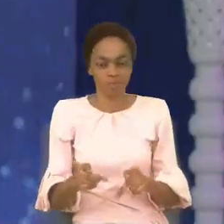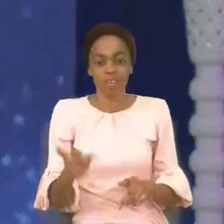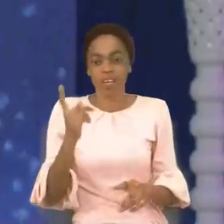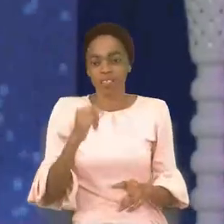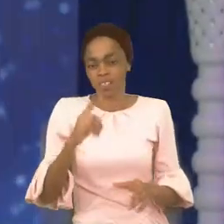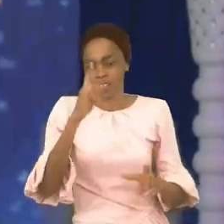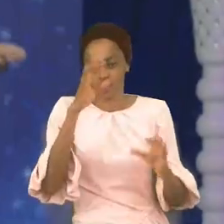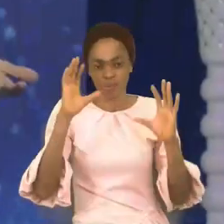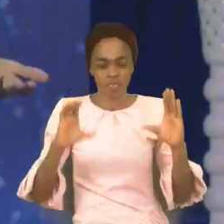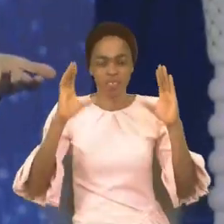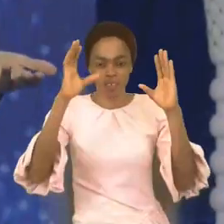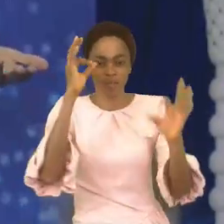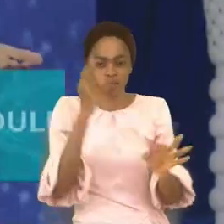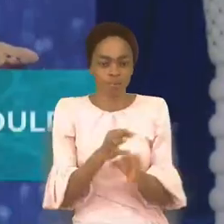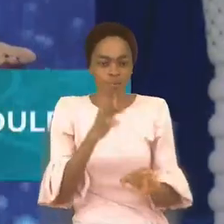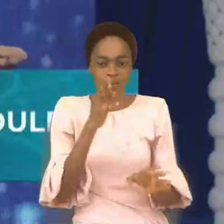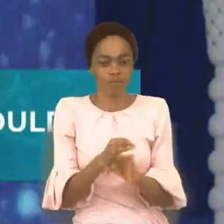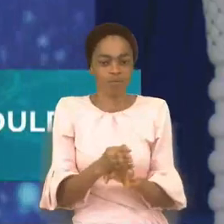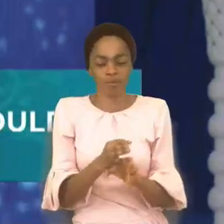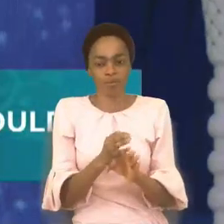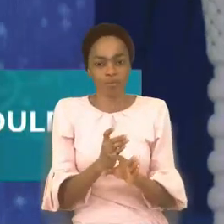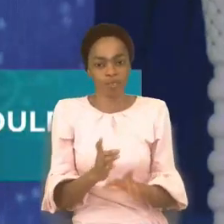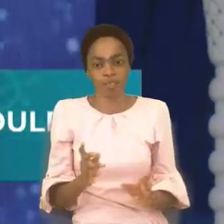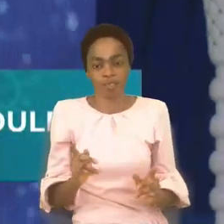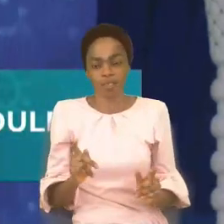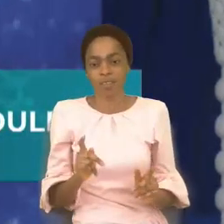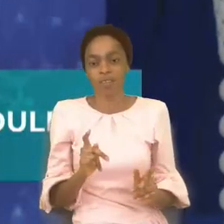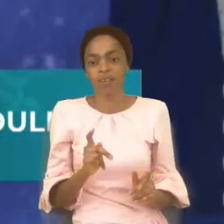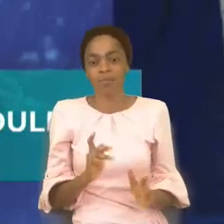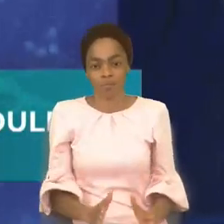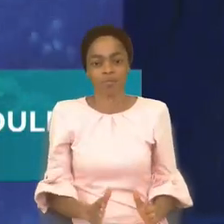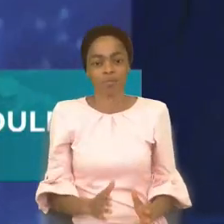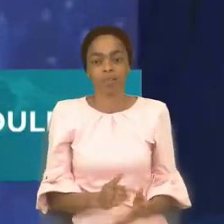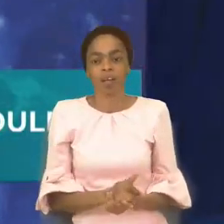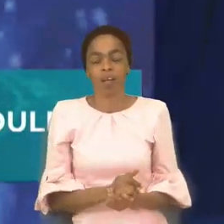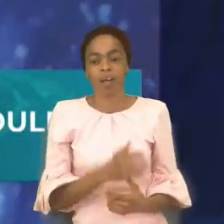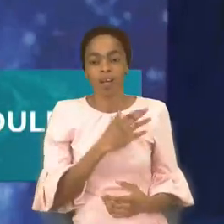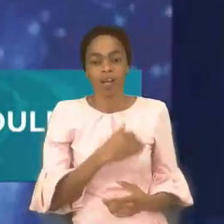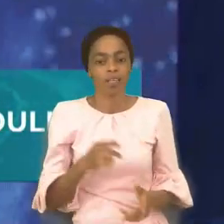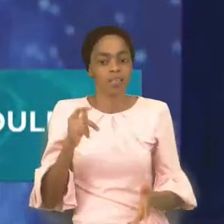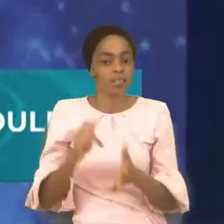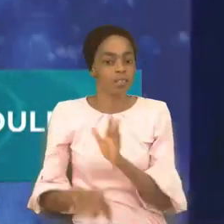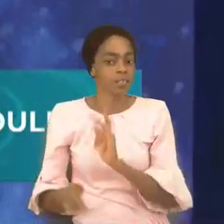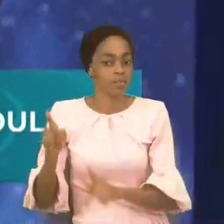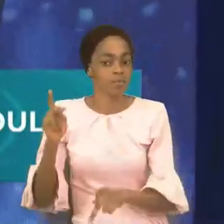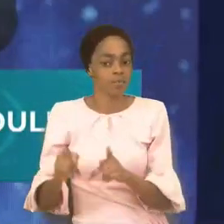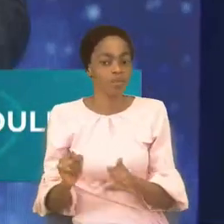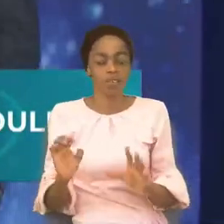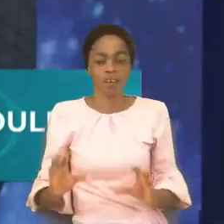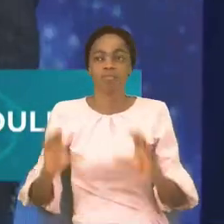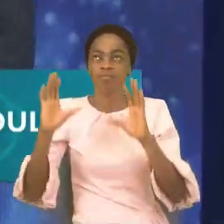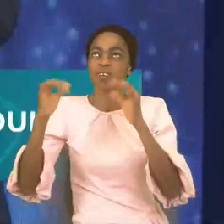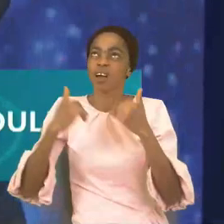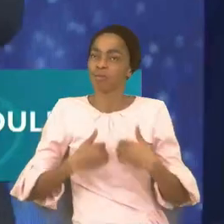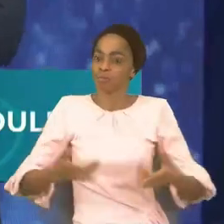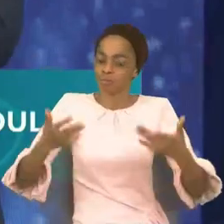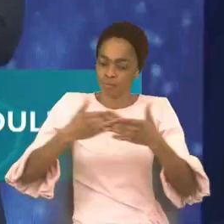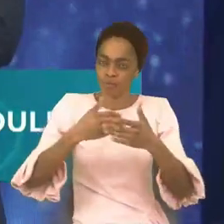les fidèles consacrés sont ceux-là qui sont fidèles dans le Seigneur, qui sont venus devant l'autel du